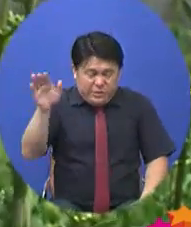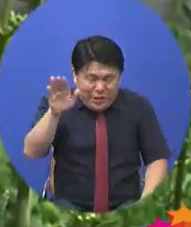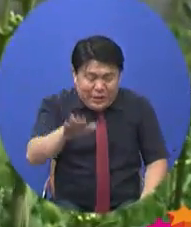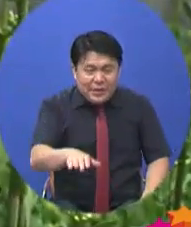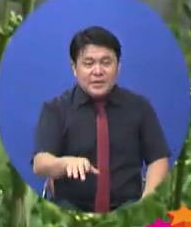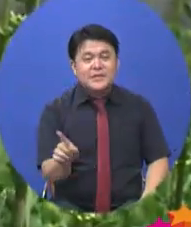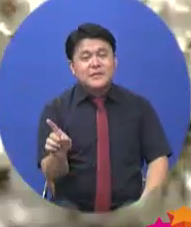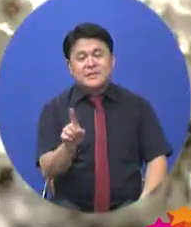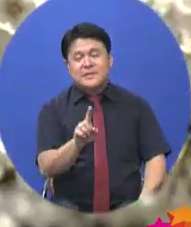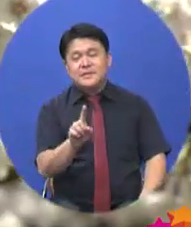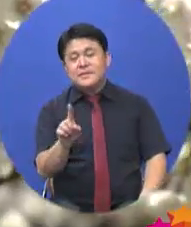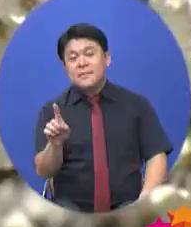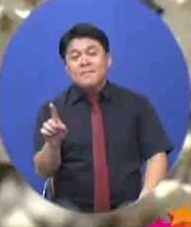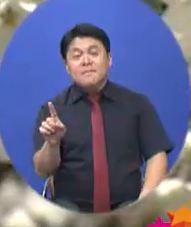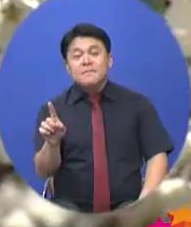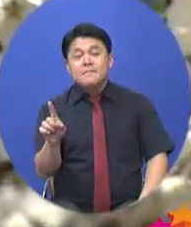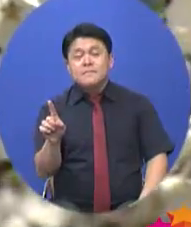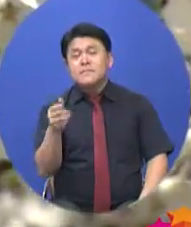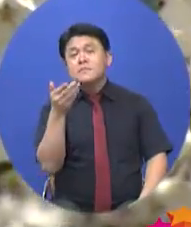떠나간들